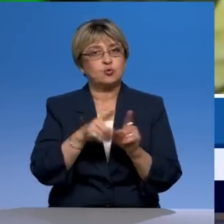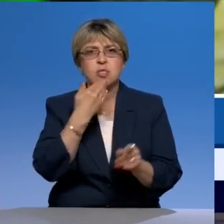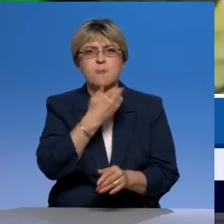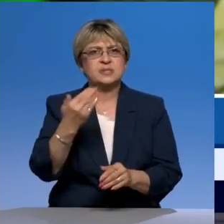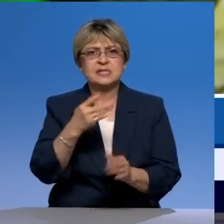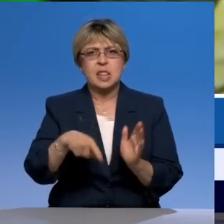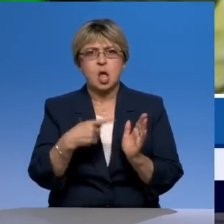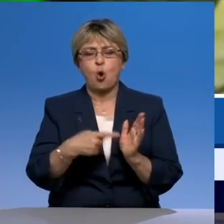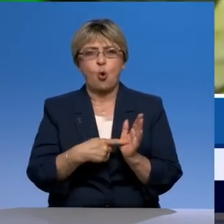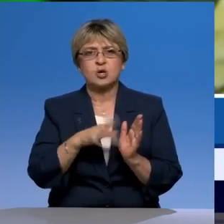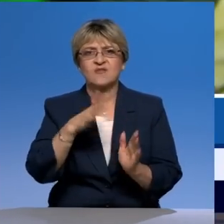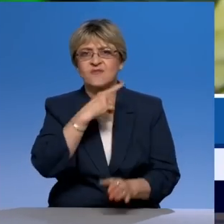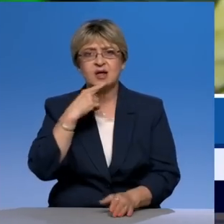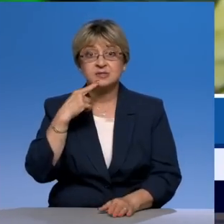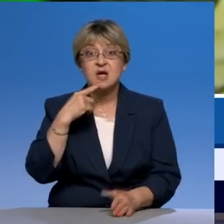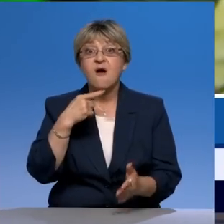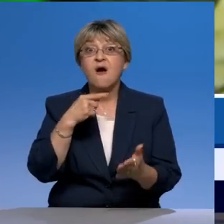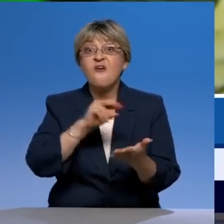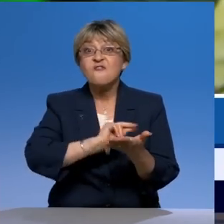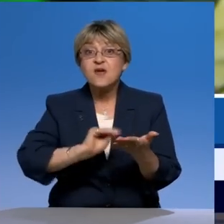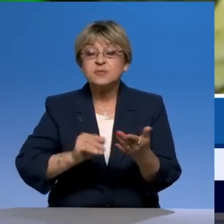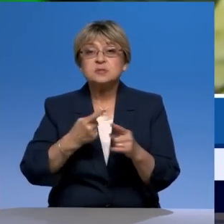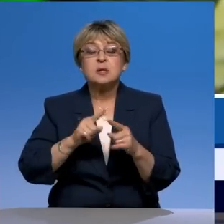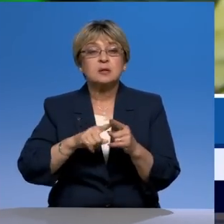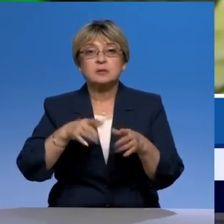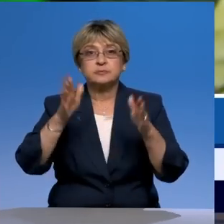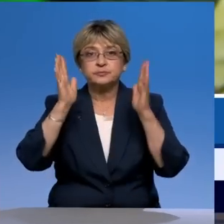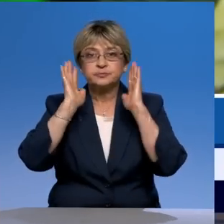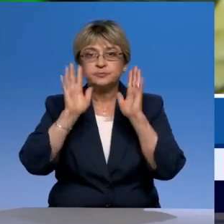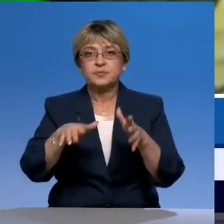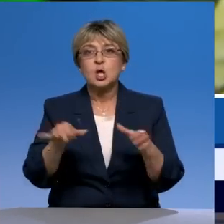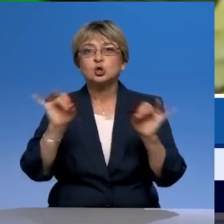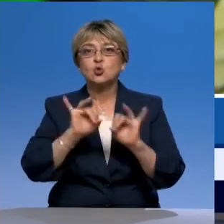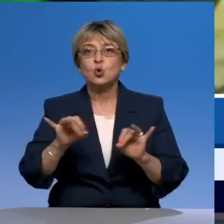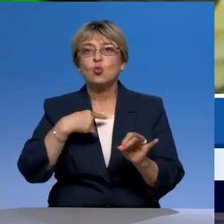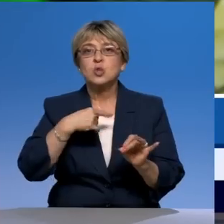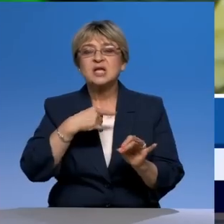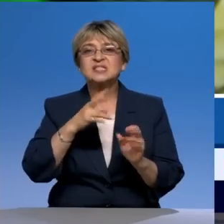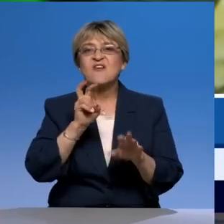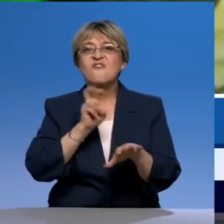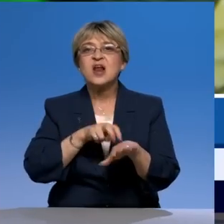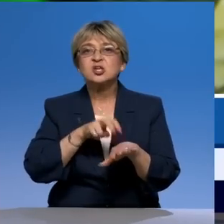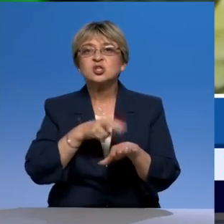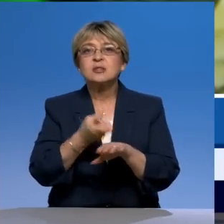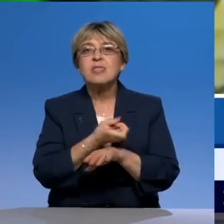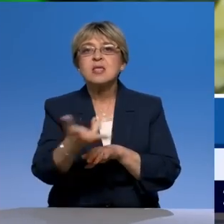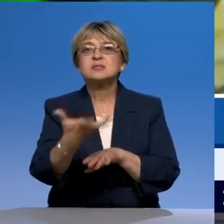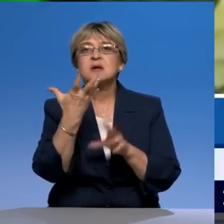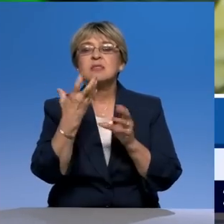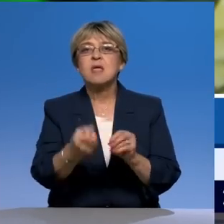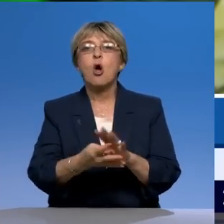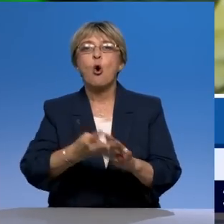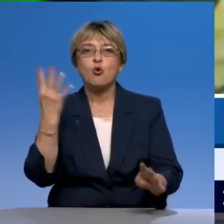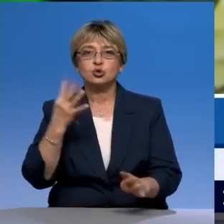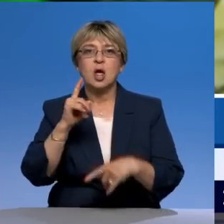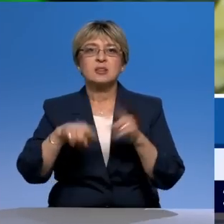выписать рецепт в поликлинике, это целая история, потому что у нас к участковым врачам даже очередь на несколько дней, а иногда